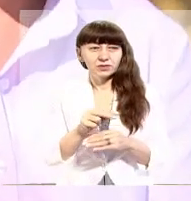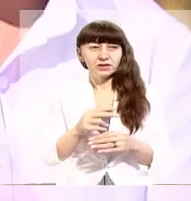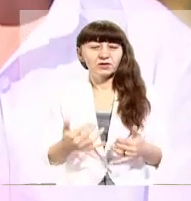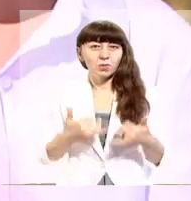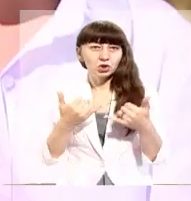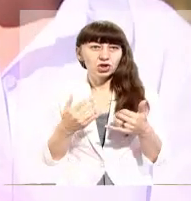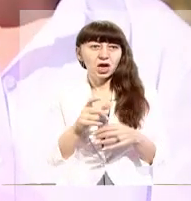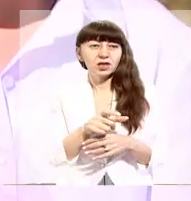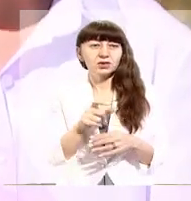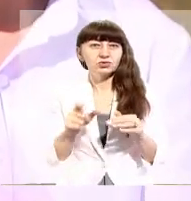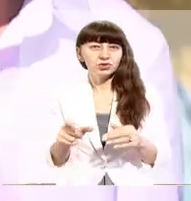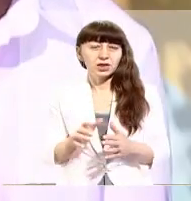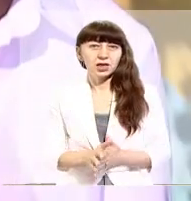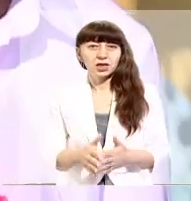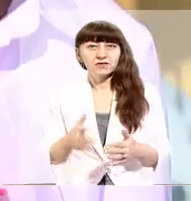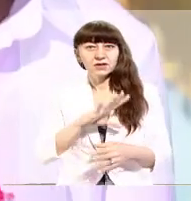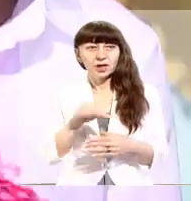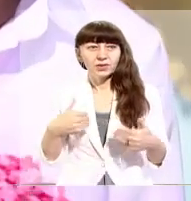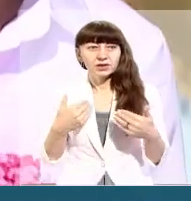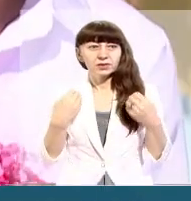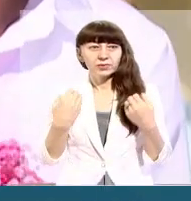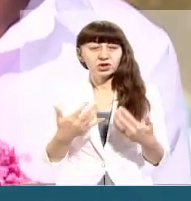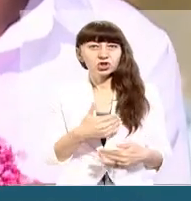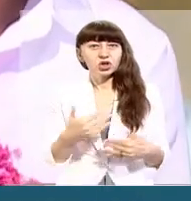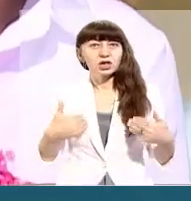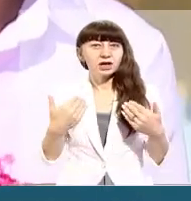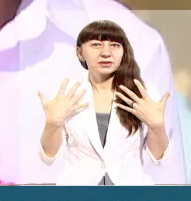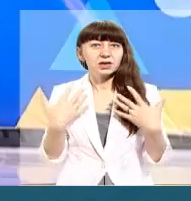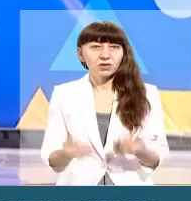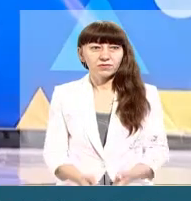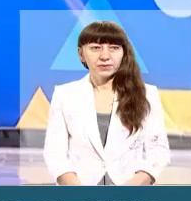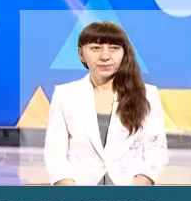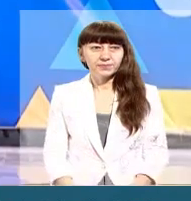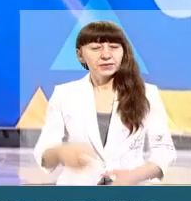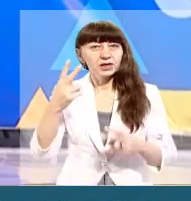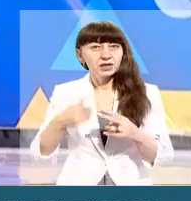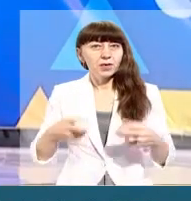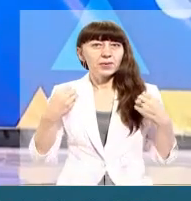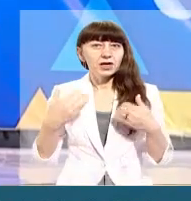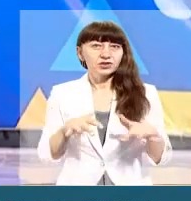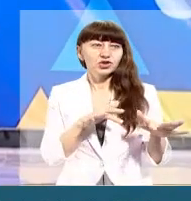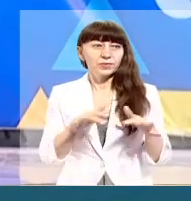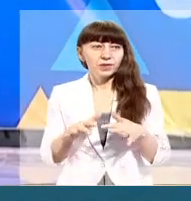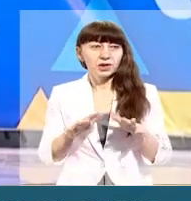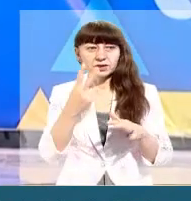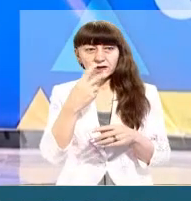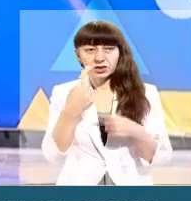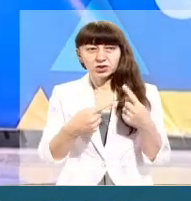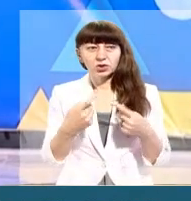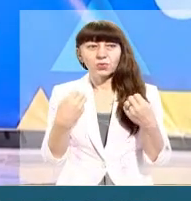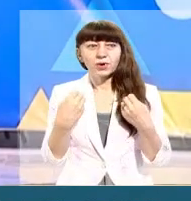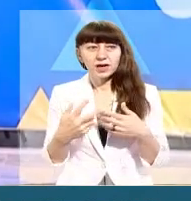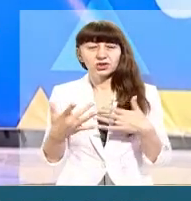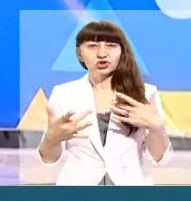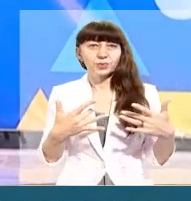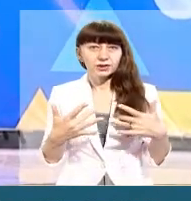граждан и патриотов страны. Я поздравляю всех с праздником и желаю здоровья и процветания. Завершилось торжественное мероприятие традиционным